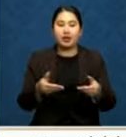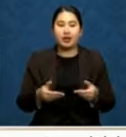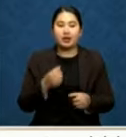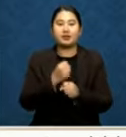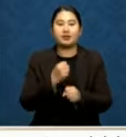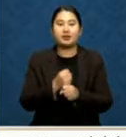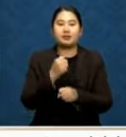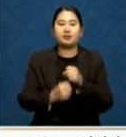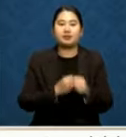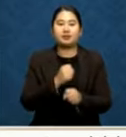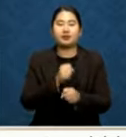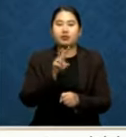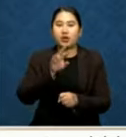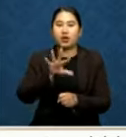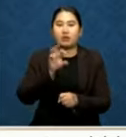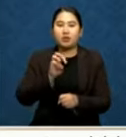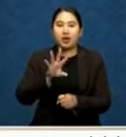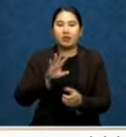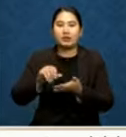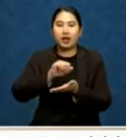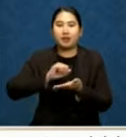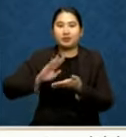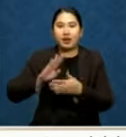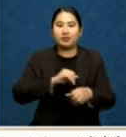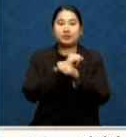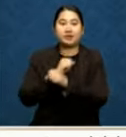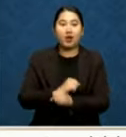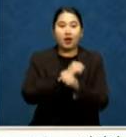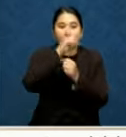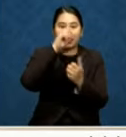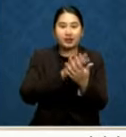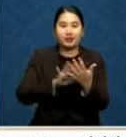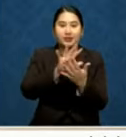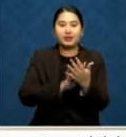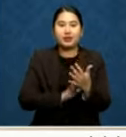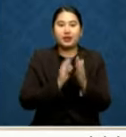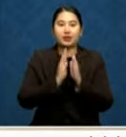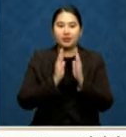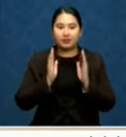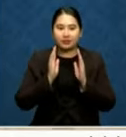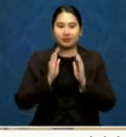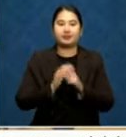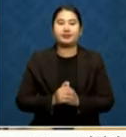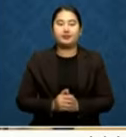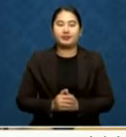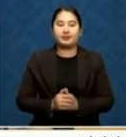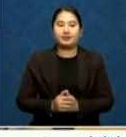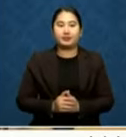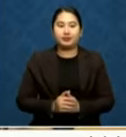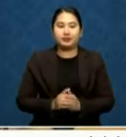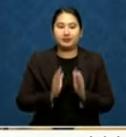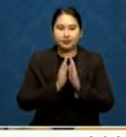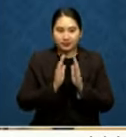ำปี265ของสถาบันเทคโนโลยีป้องกันประเทศแล้วนะครับขอบคุณครับขอบคุณท่าน